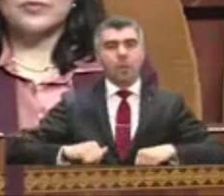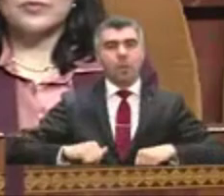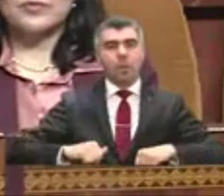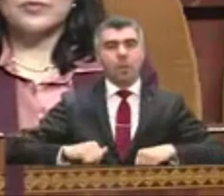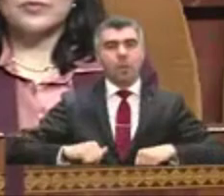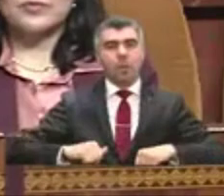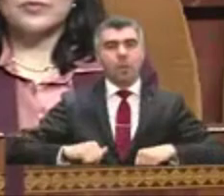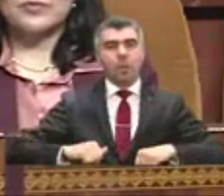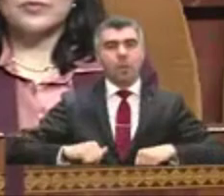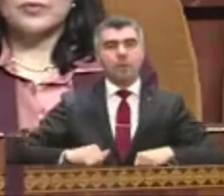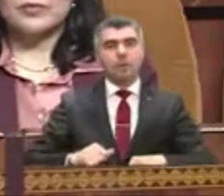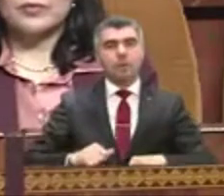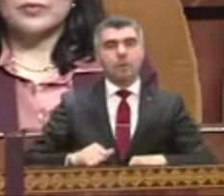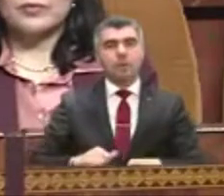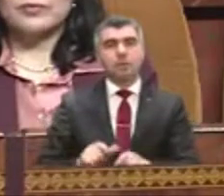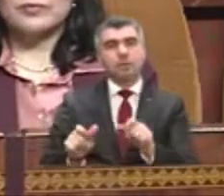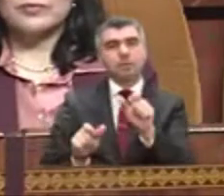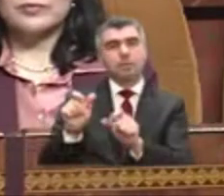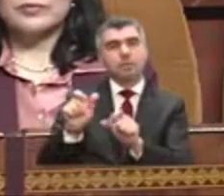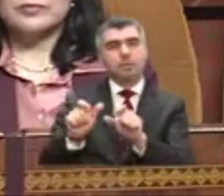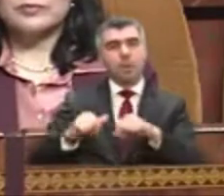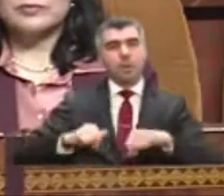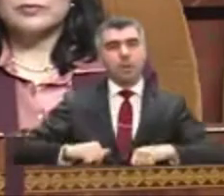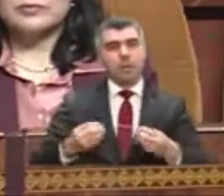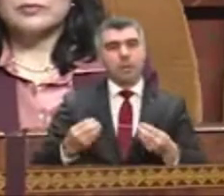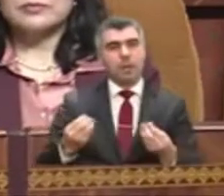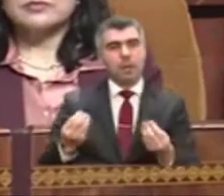السيده الوزيره، السيدات